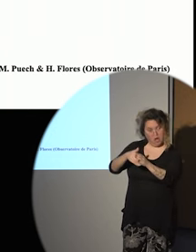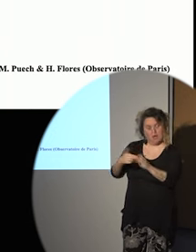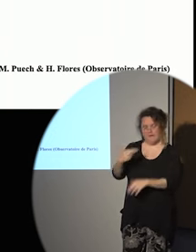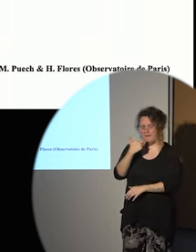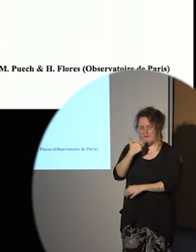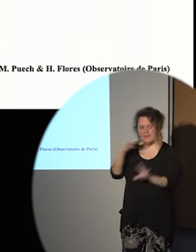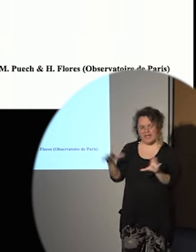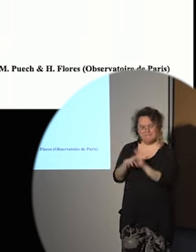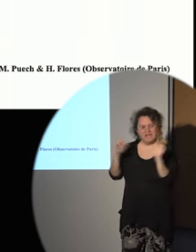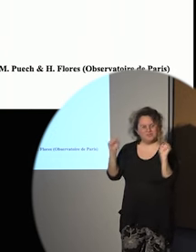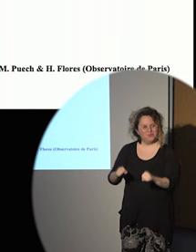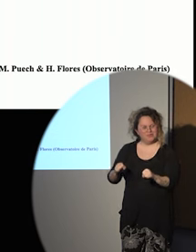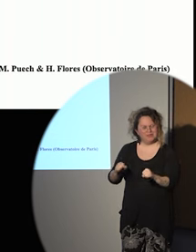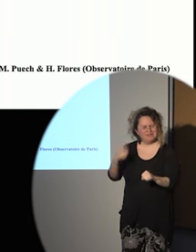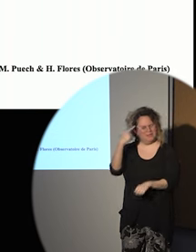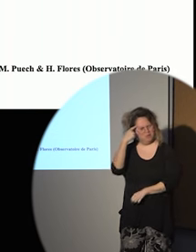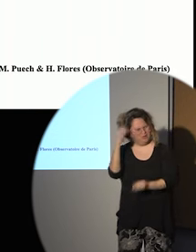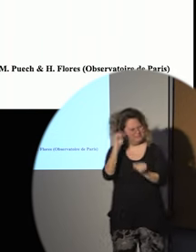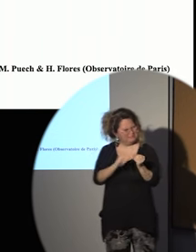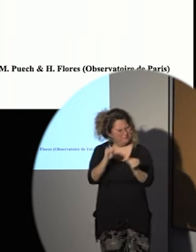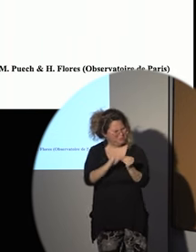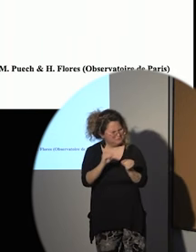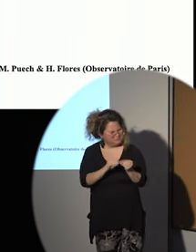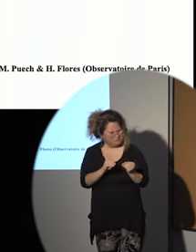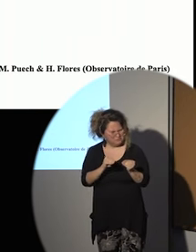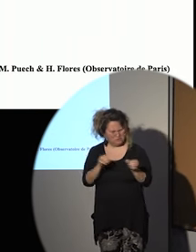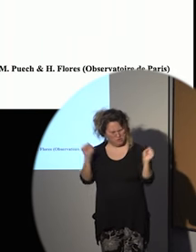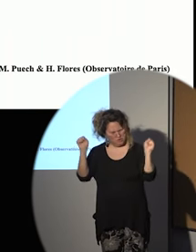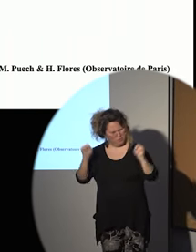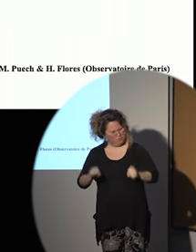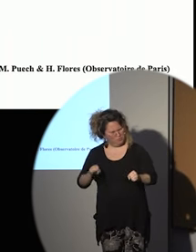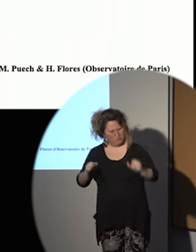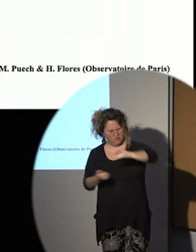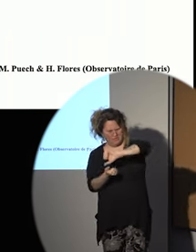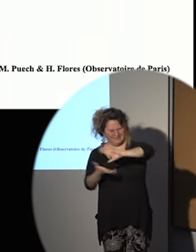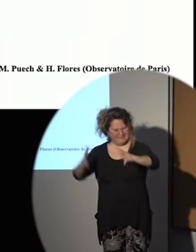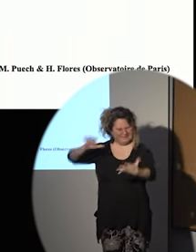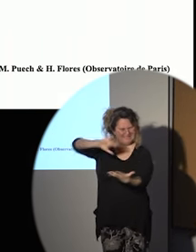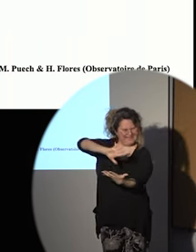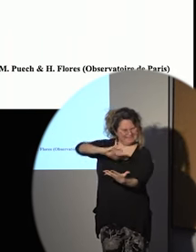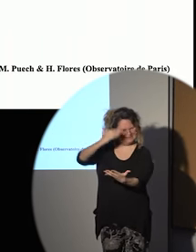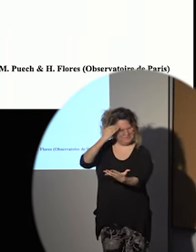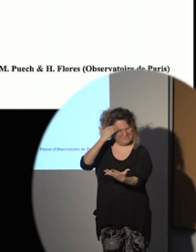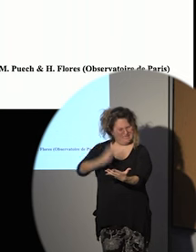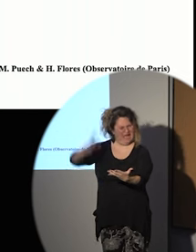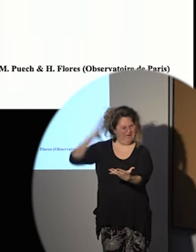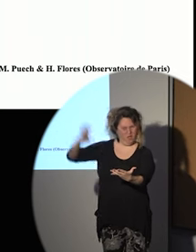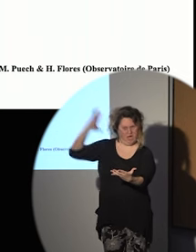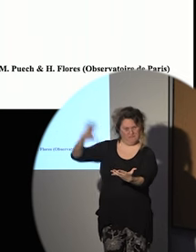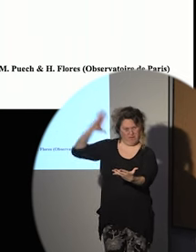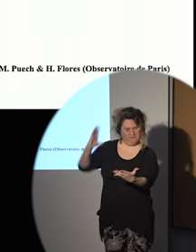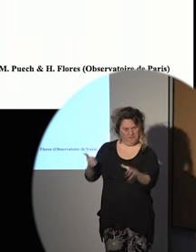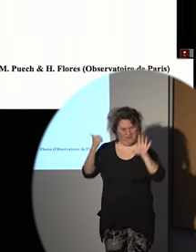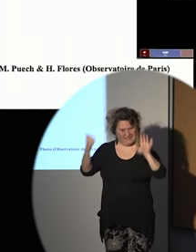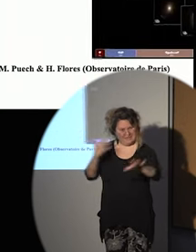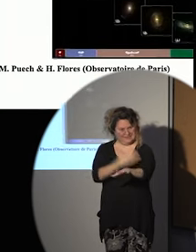qu'on pourrait faire la même image des galaxies qui ont émis leur lumière il y a 6 milliards d'années? Et c'est ce qu'on a fait en